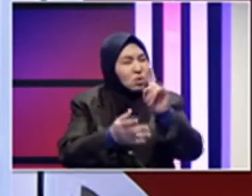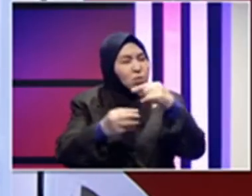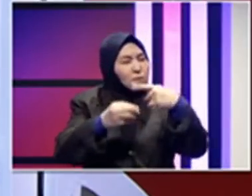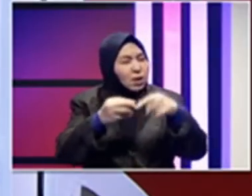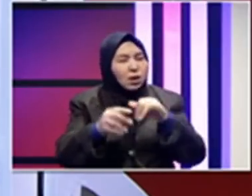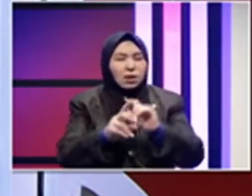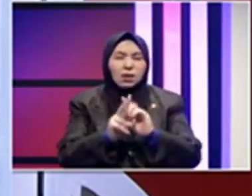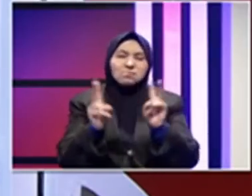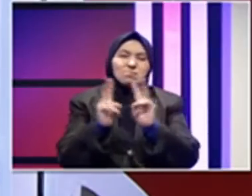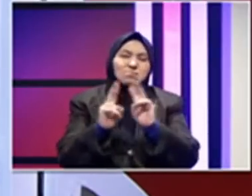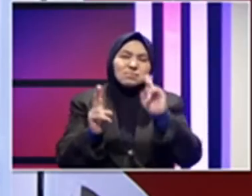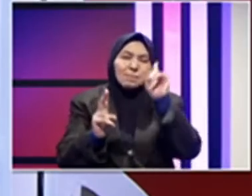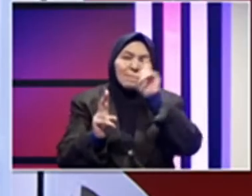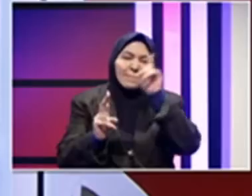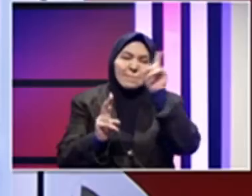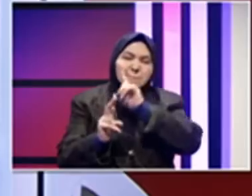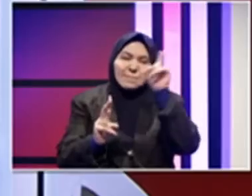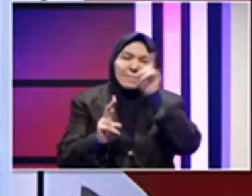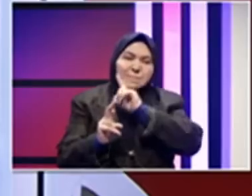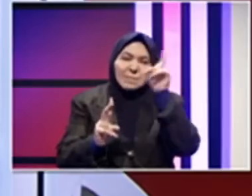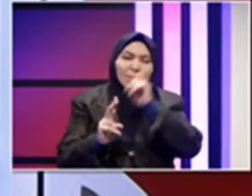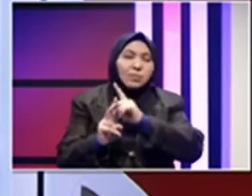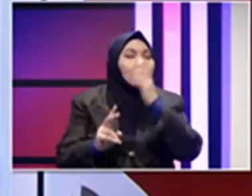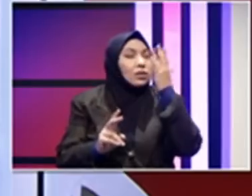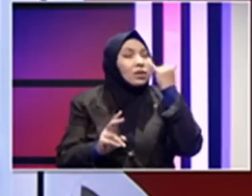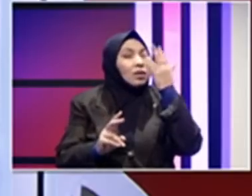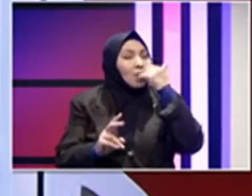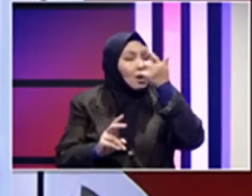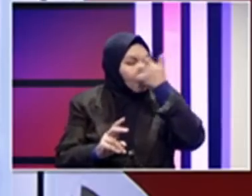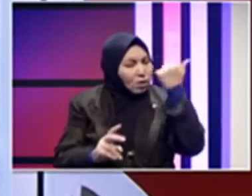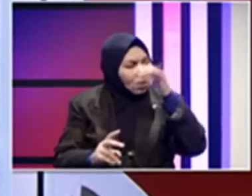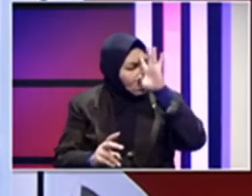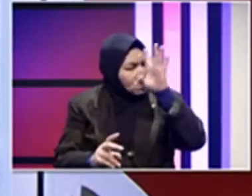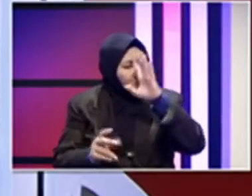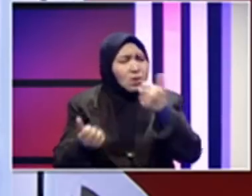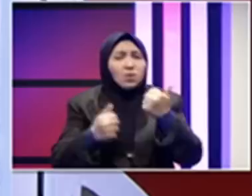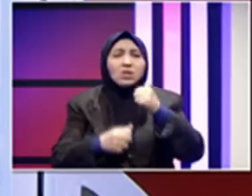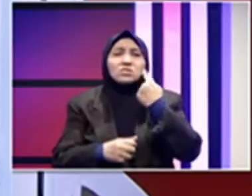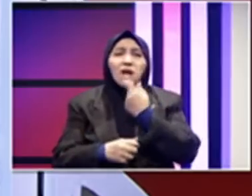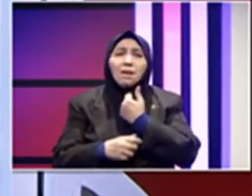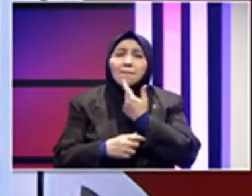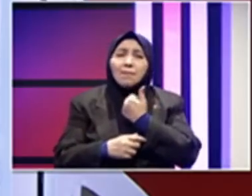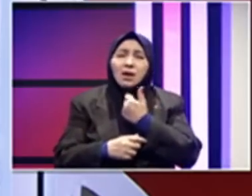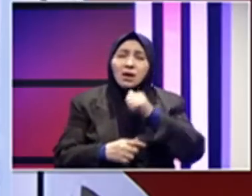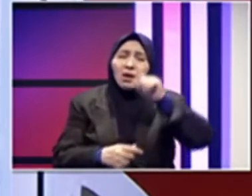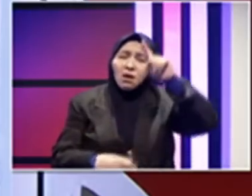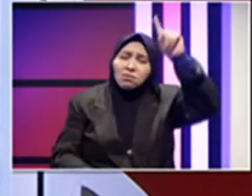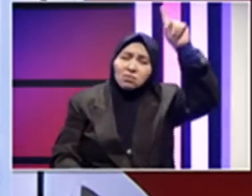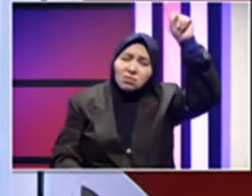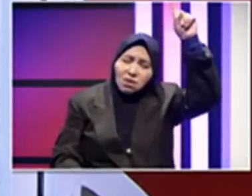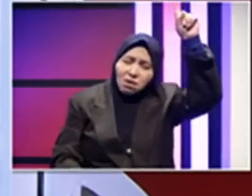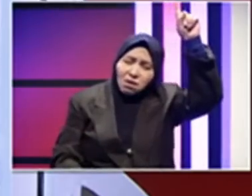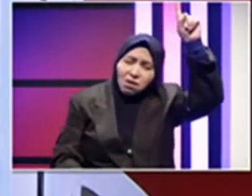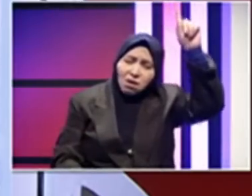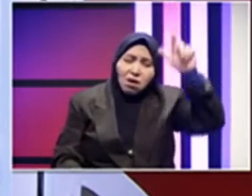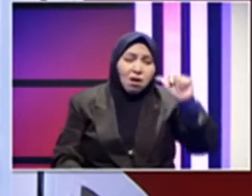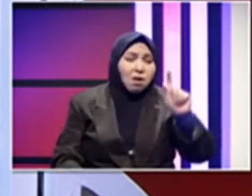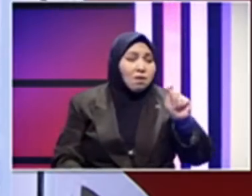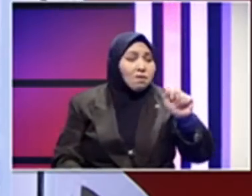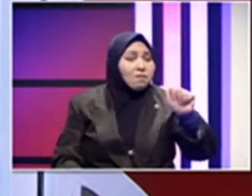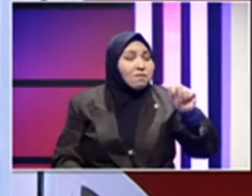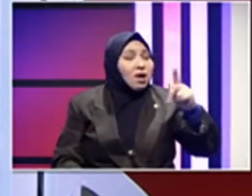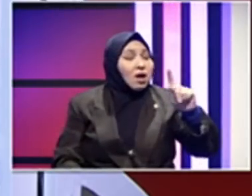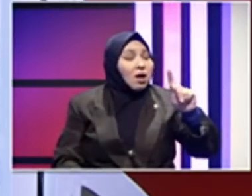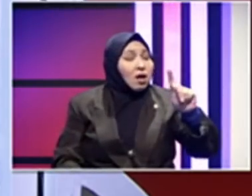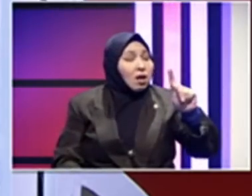amat-amat teruklah Ustaz ya sebenarnya. Pasal apa? Pasal ia dicipta oleh siapa? Allahuakbar. Oleh Allah. Fatir. Ha, inilah nama surah ini,